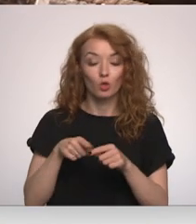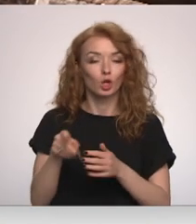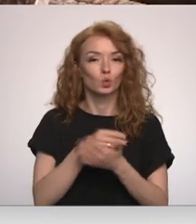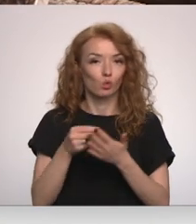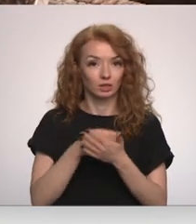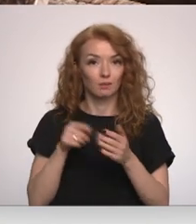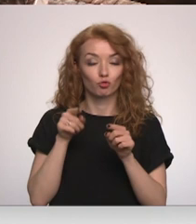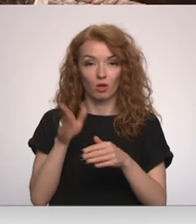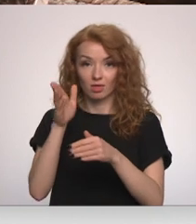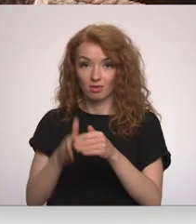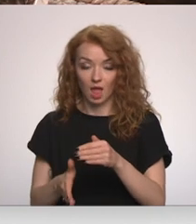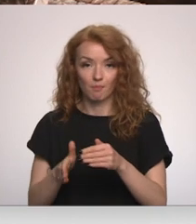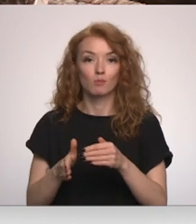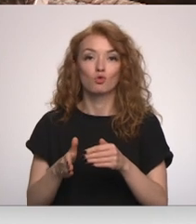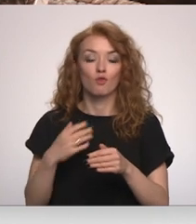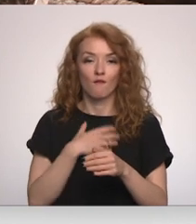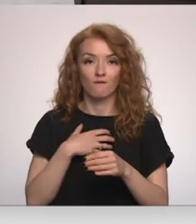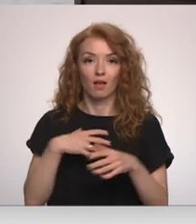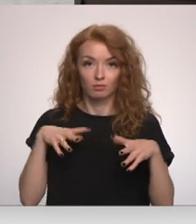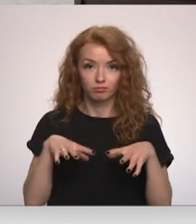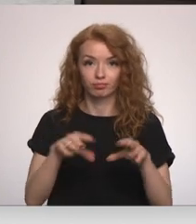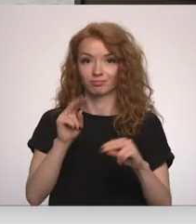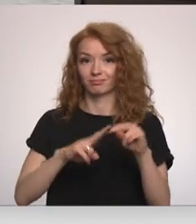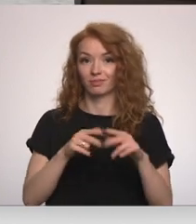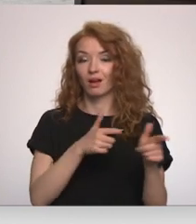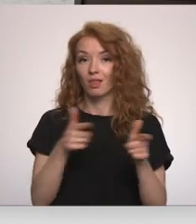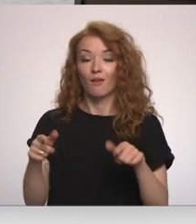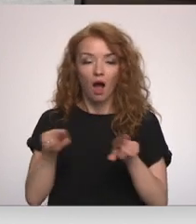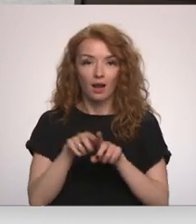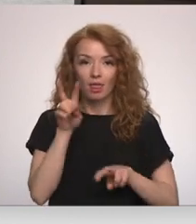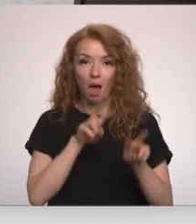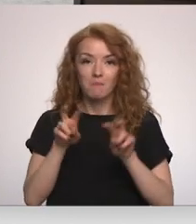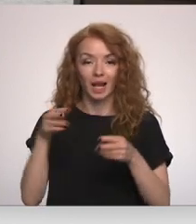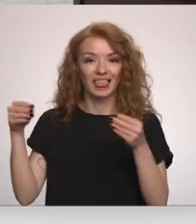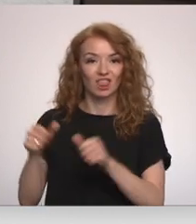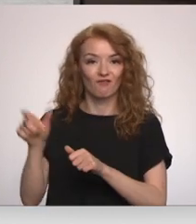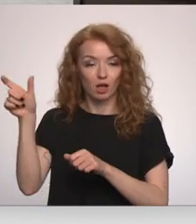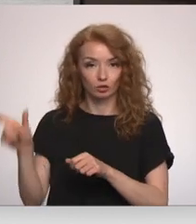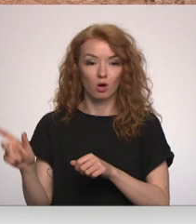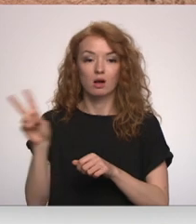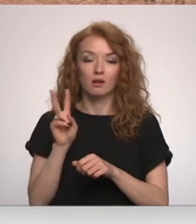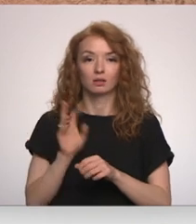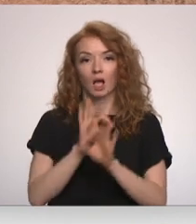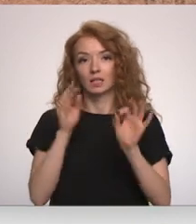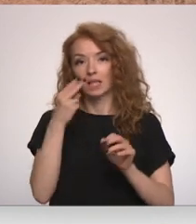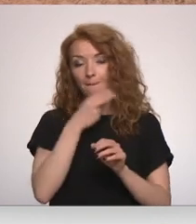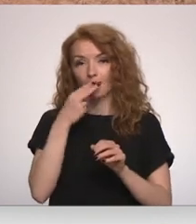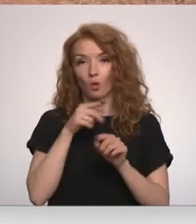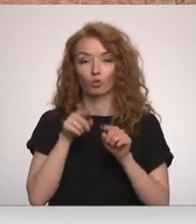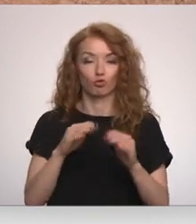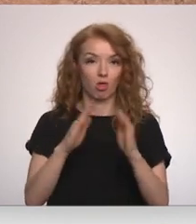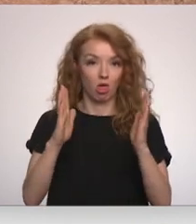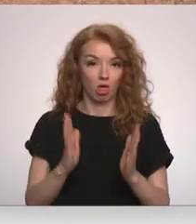ka noteiktos termiņos ne tikai jābeidz būvdarbi, bet arī jāatrod investors, kas ēkā saimniekos. Arī ar